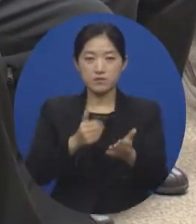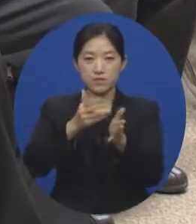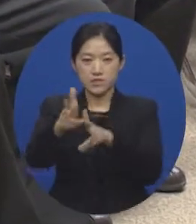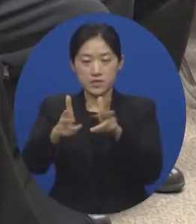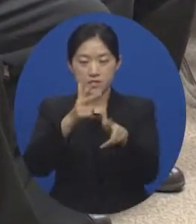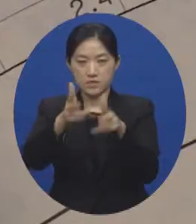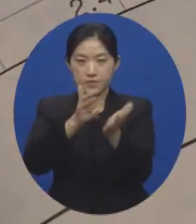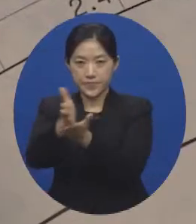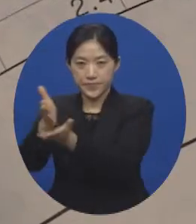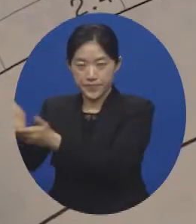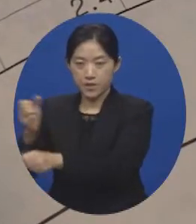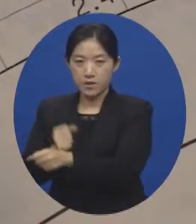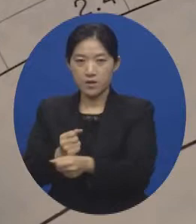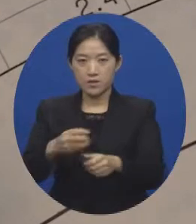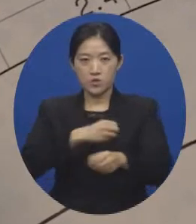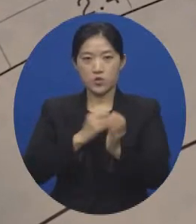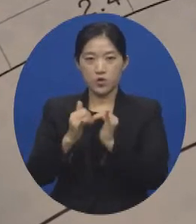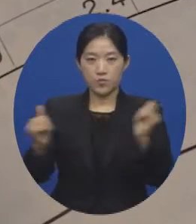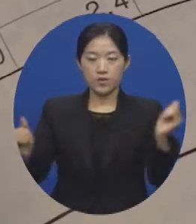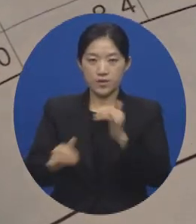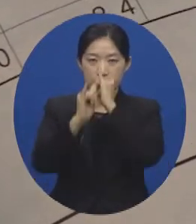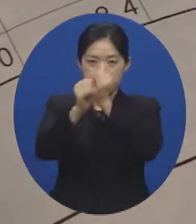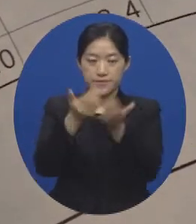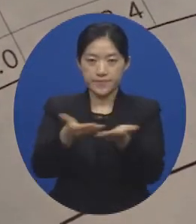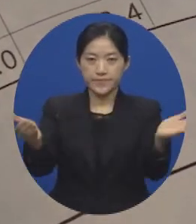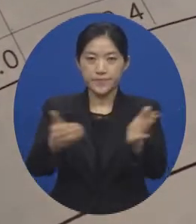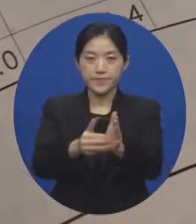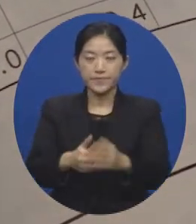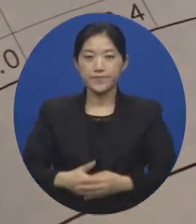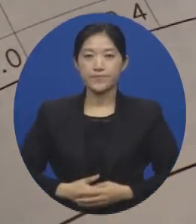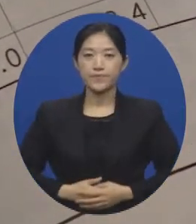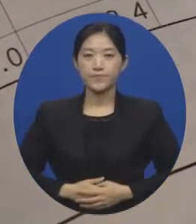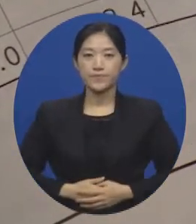사업 부문별 우수 조합원에 대한 표창을 수여했습니다.